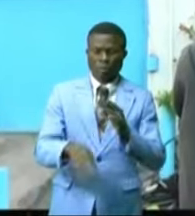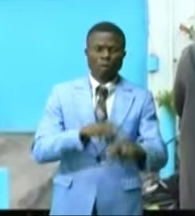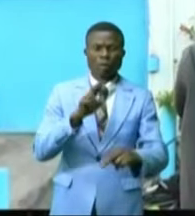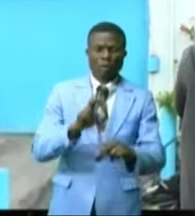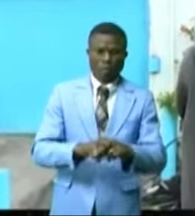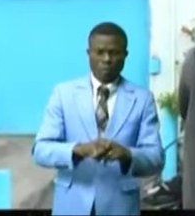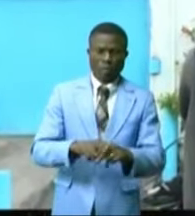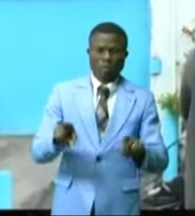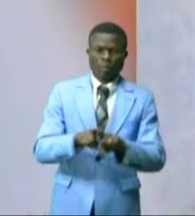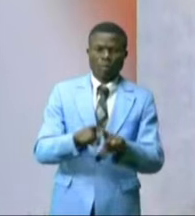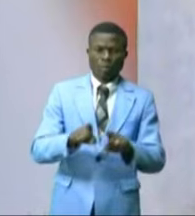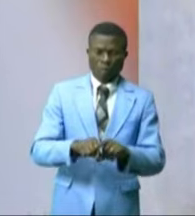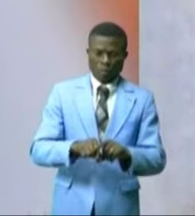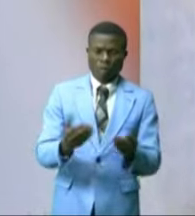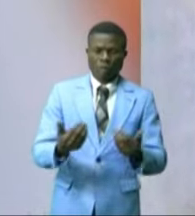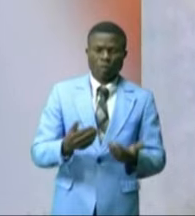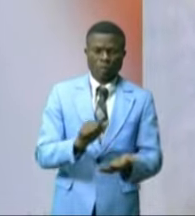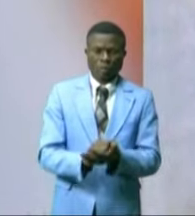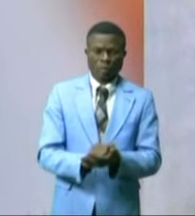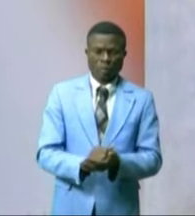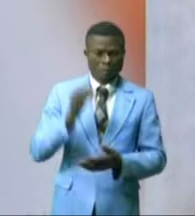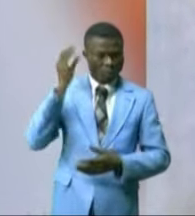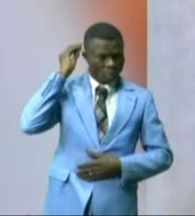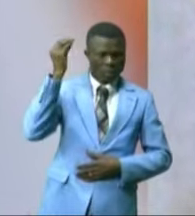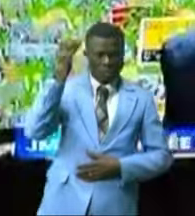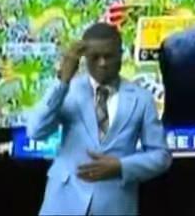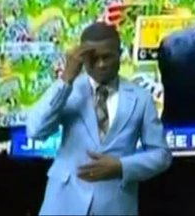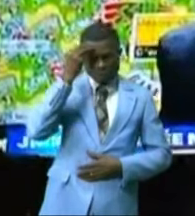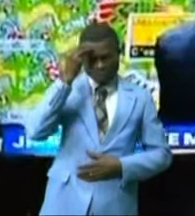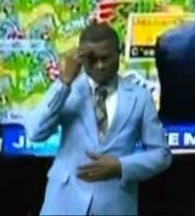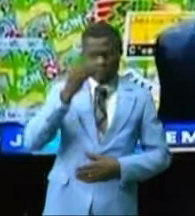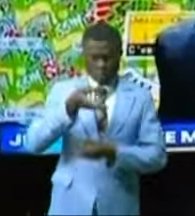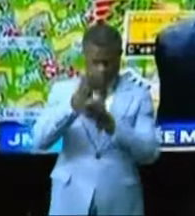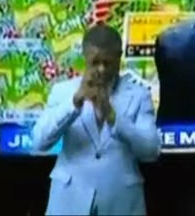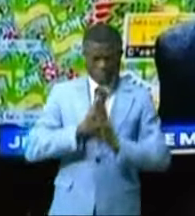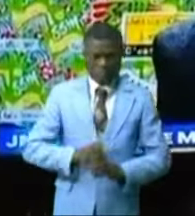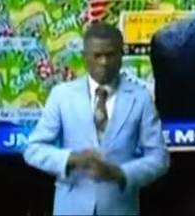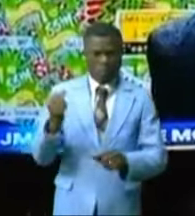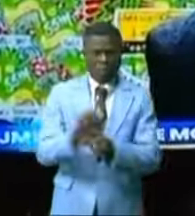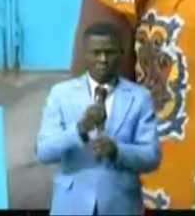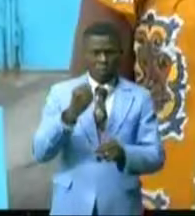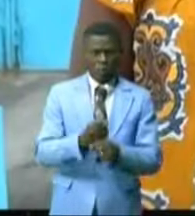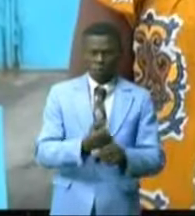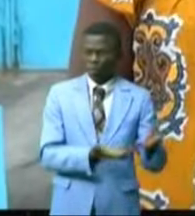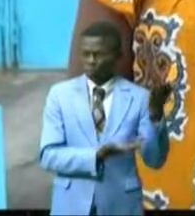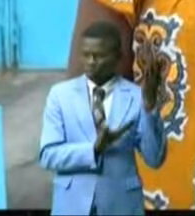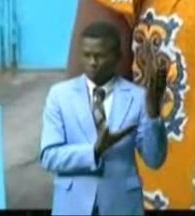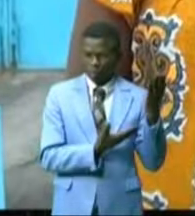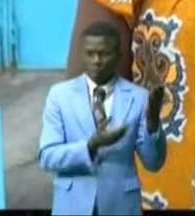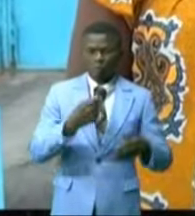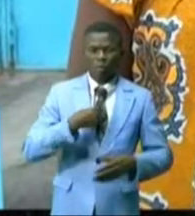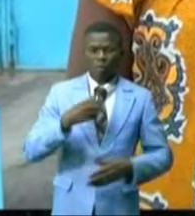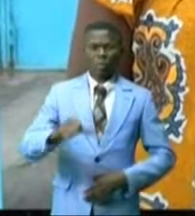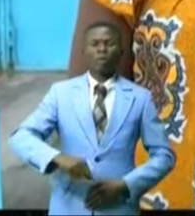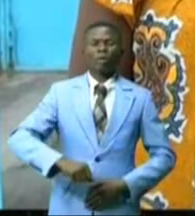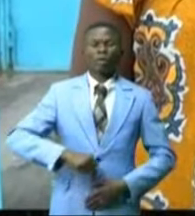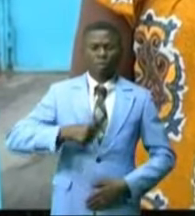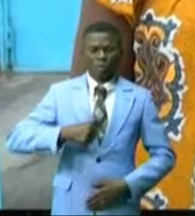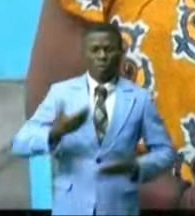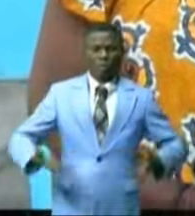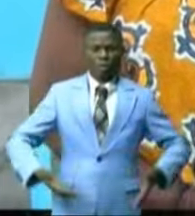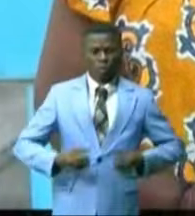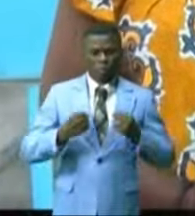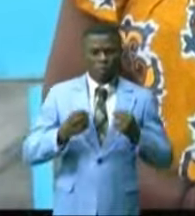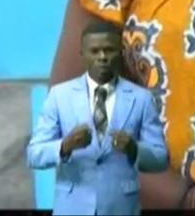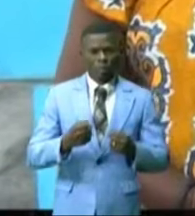ordre comme il le voulait. Reconnaissance à titre posthume d'une carrière riche. Je suis très fière et très